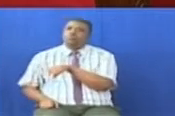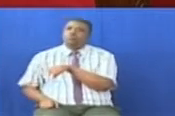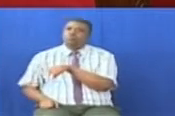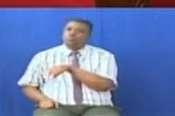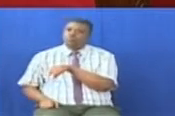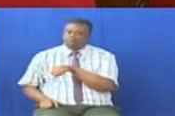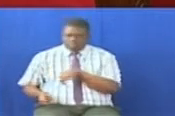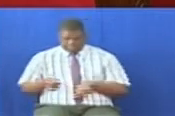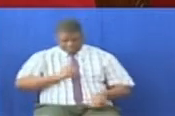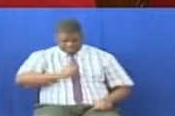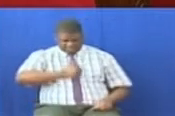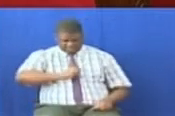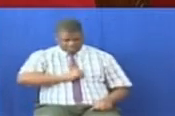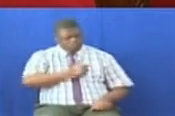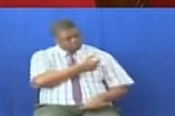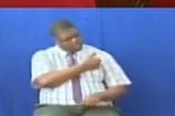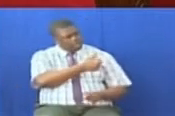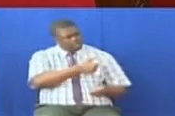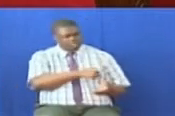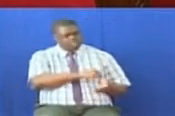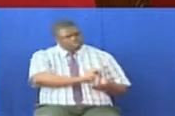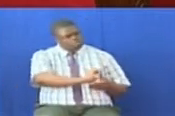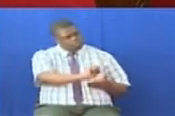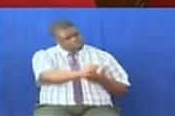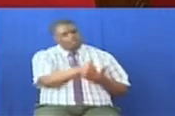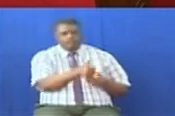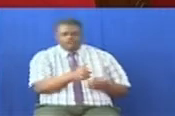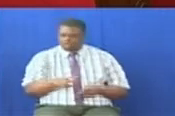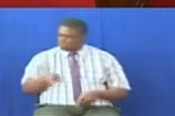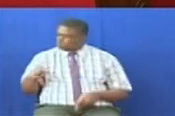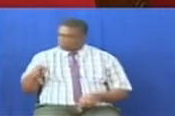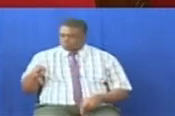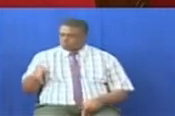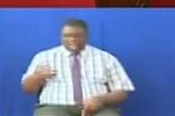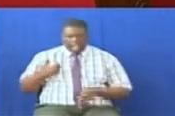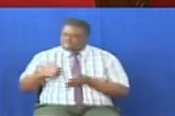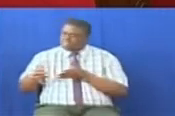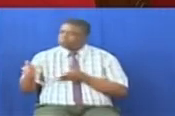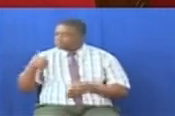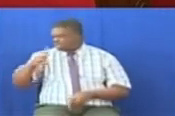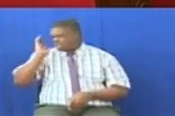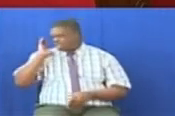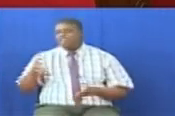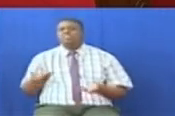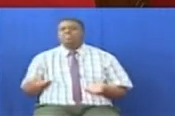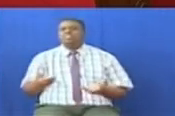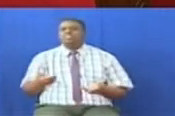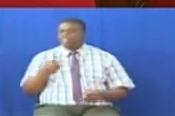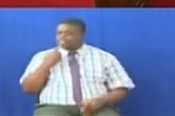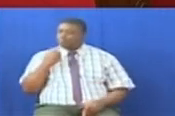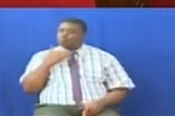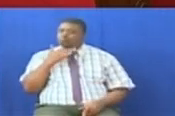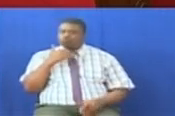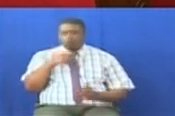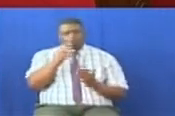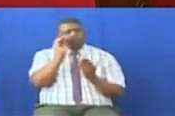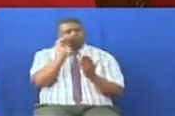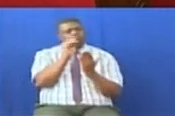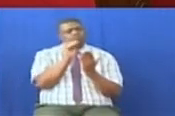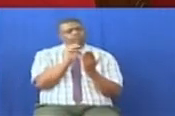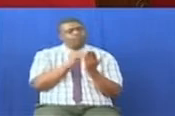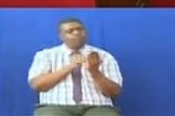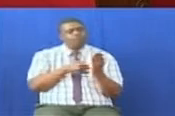Kwa kisingizio cha kusingizia kwamba fomu zimejazwa vibaya? Na iwapo NHIF inasema fomu hizo